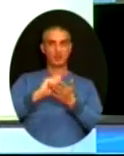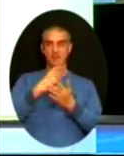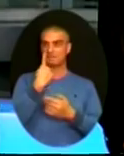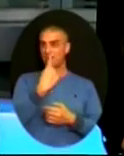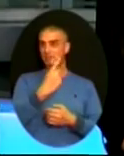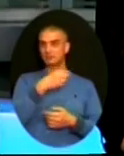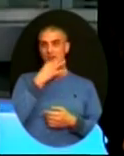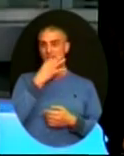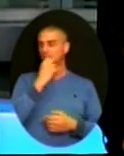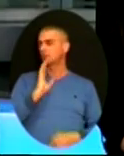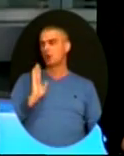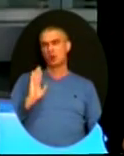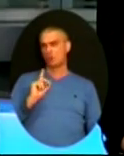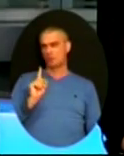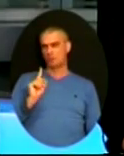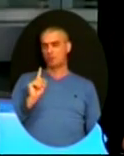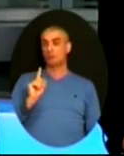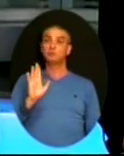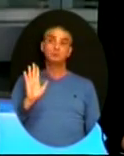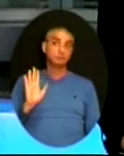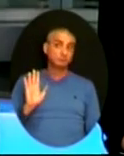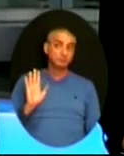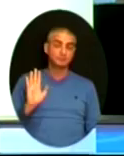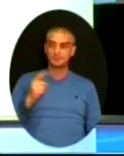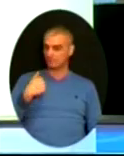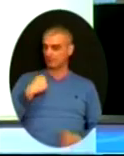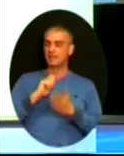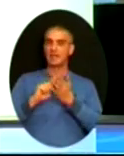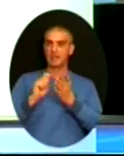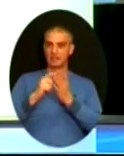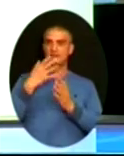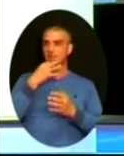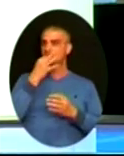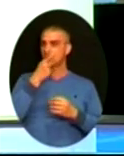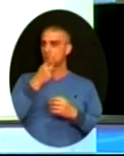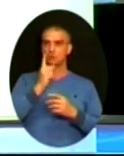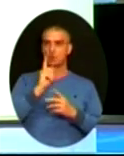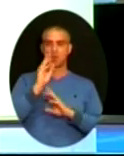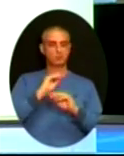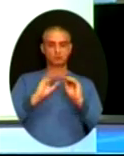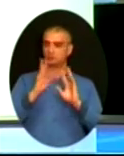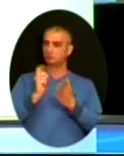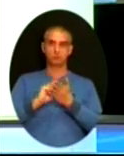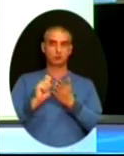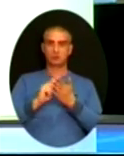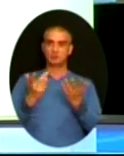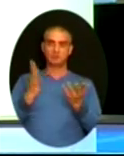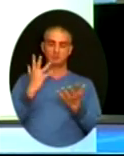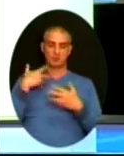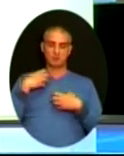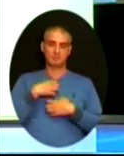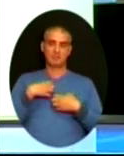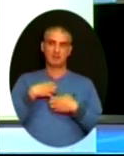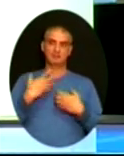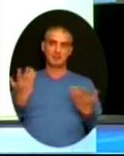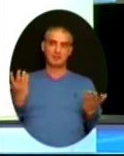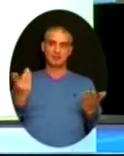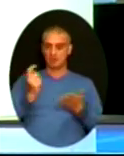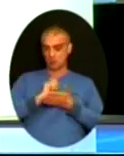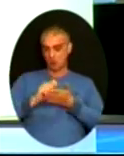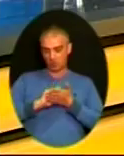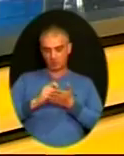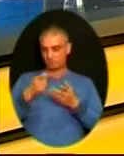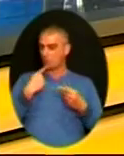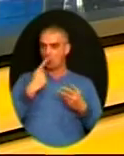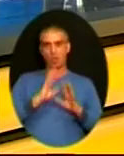את הנאומים? לא. לא, לא צריך אגב, לראות. אני כתבתי לו נאומים, הוא לא משתמש במה שכותבים לו. זה מאוד מתסכל. אתה כותב,